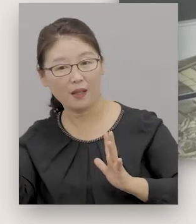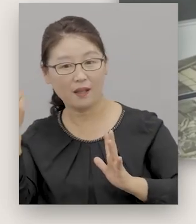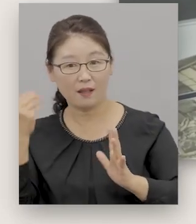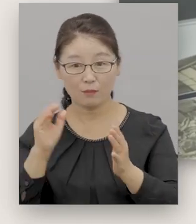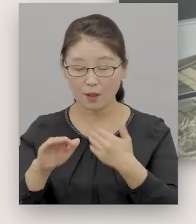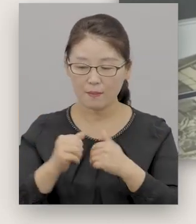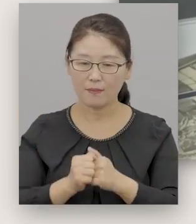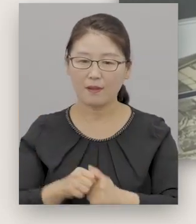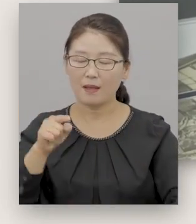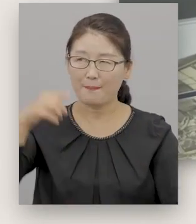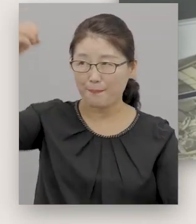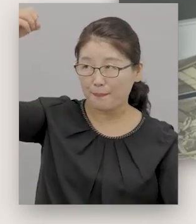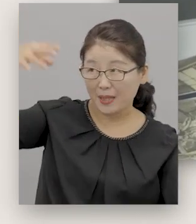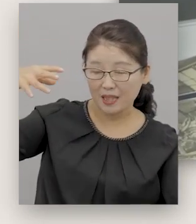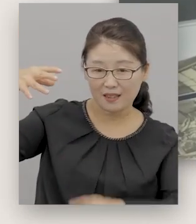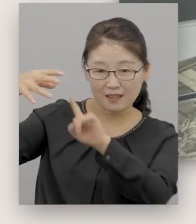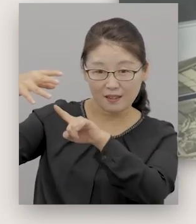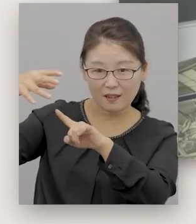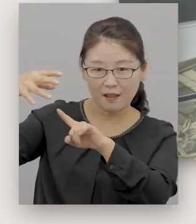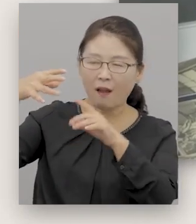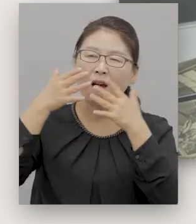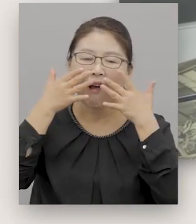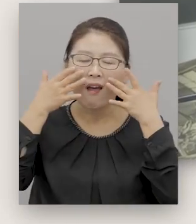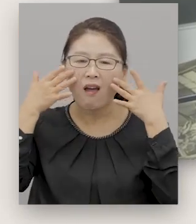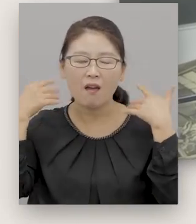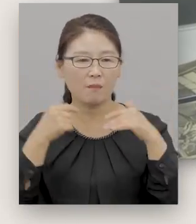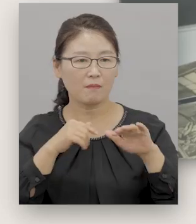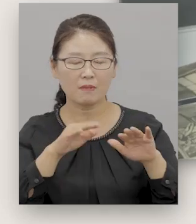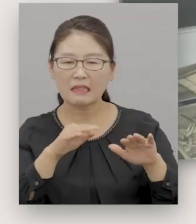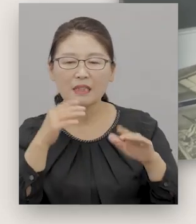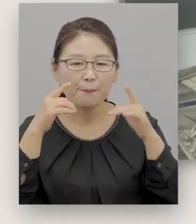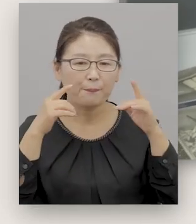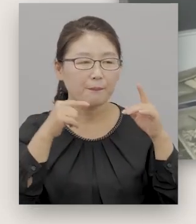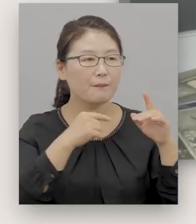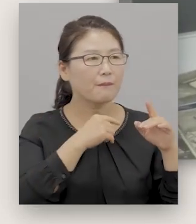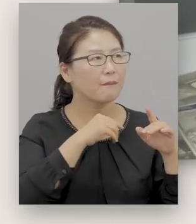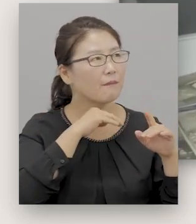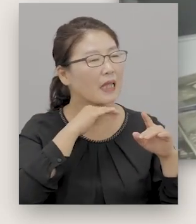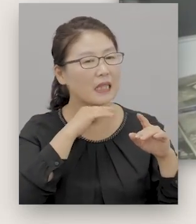다음에 바로 위에서 강한 조명을 때려서 본인의 모습이 그때 한 40대쯤이었는데,